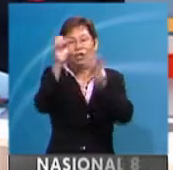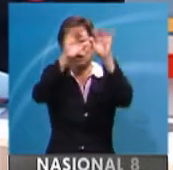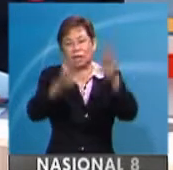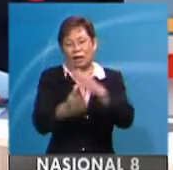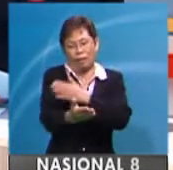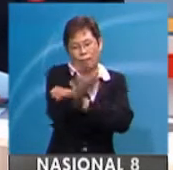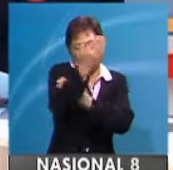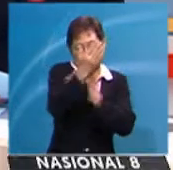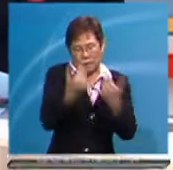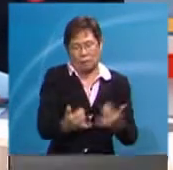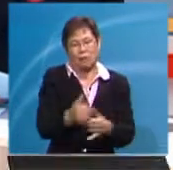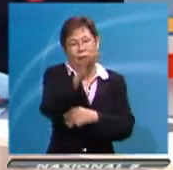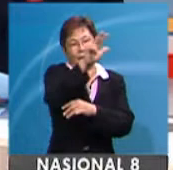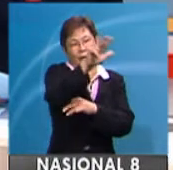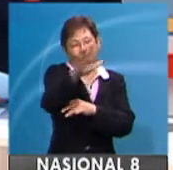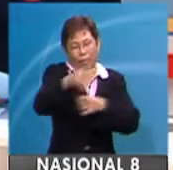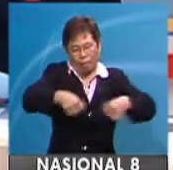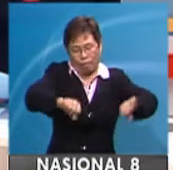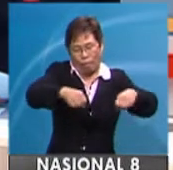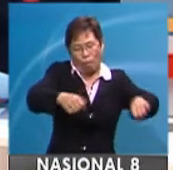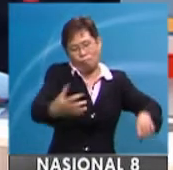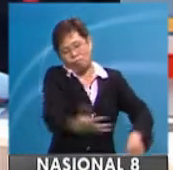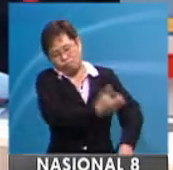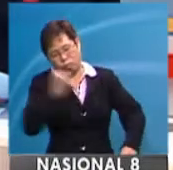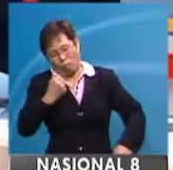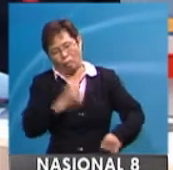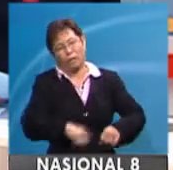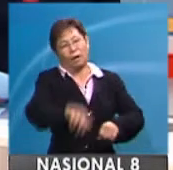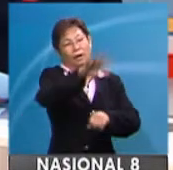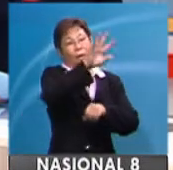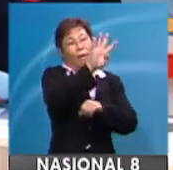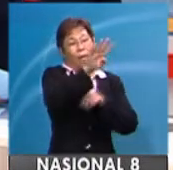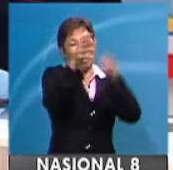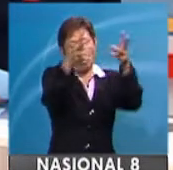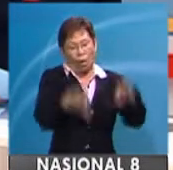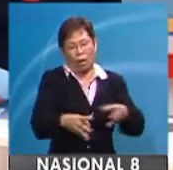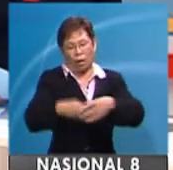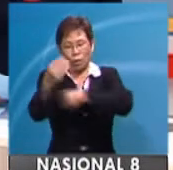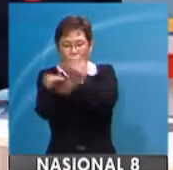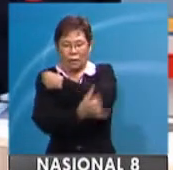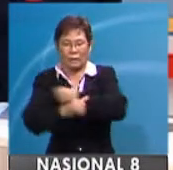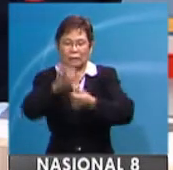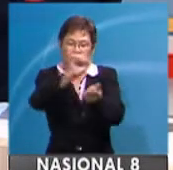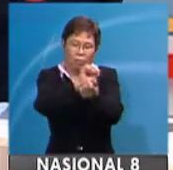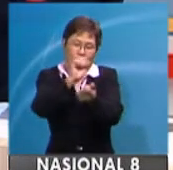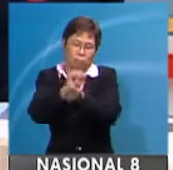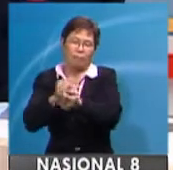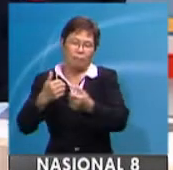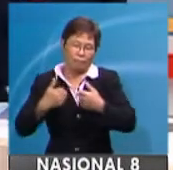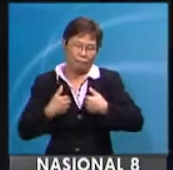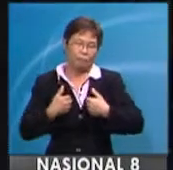tadi mereka y35 motorcycle disita Selain empat warga asing turut ditahan